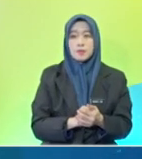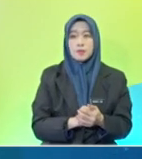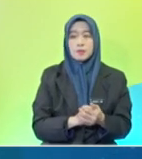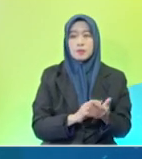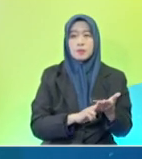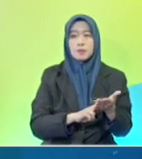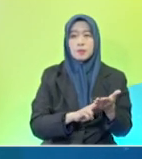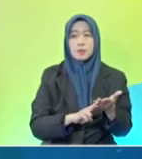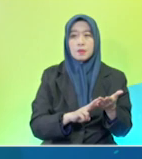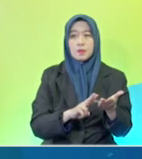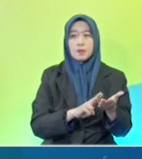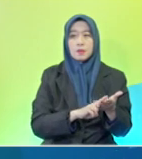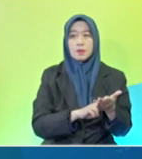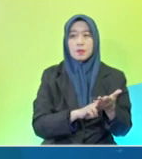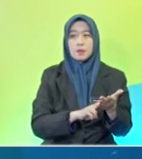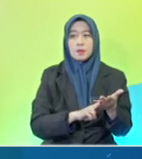Bismillahirrahmanirrahim. Ala